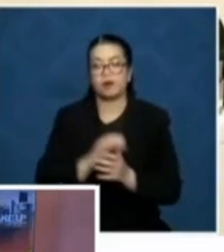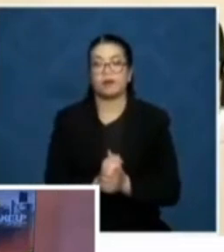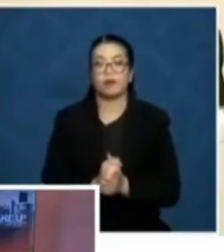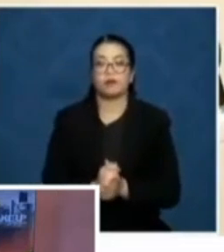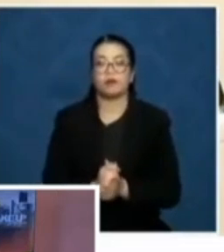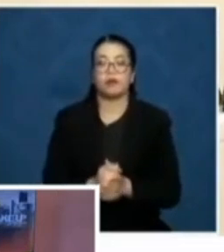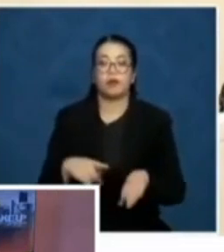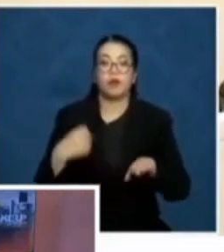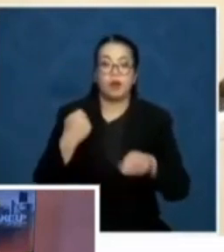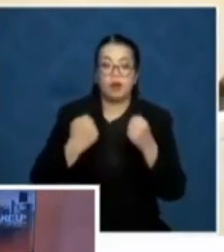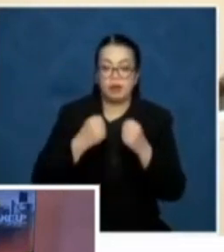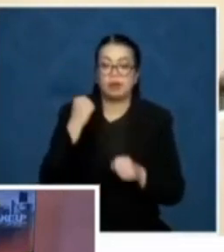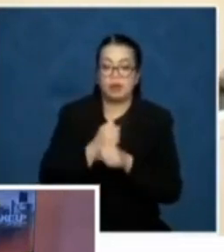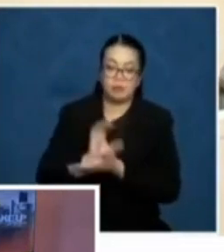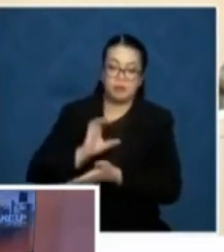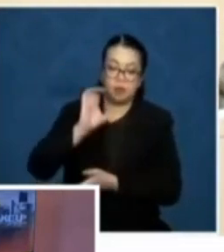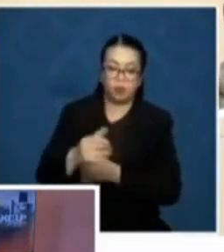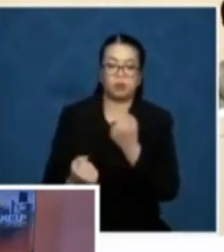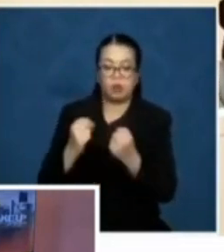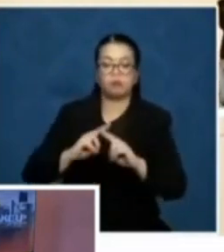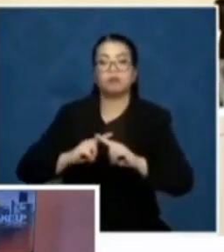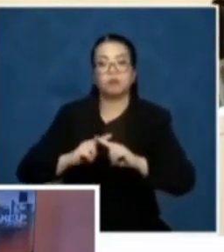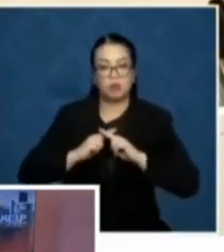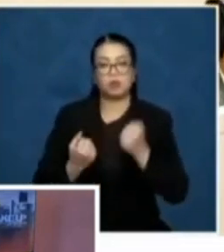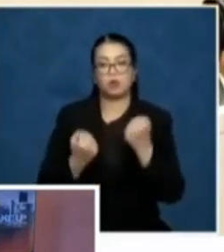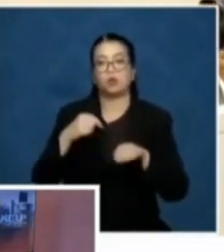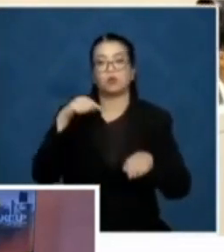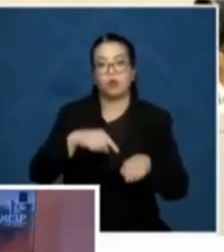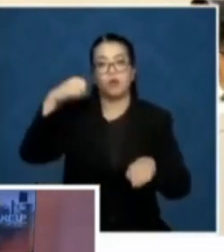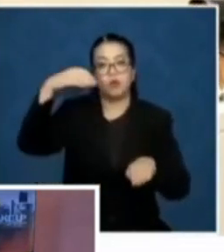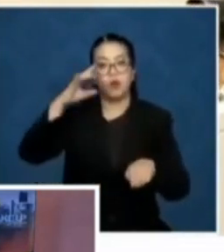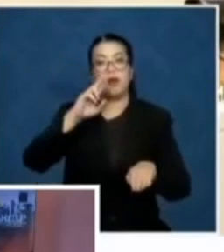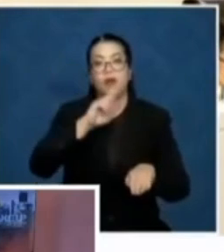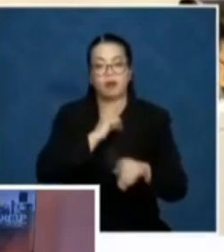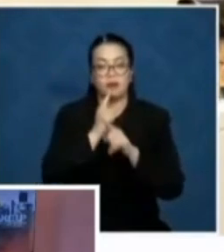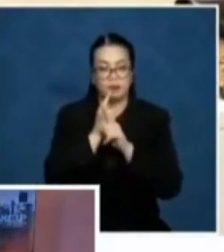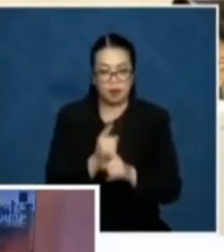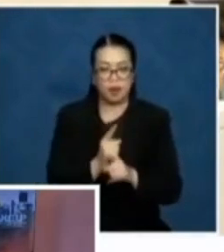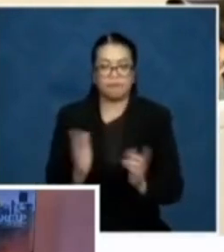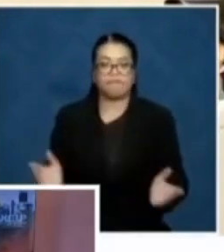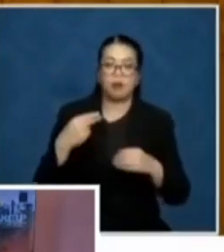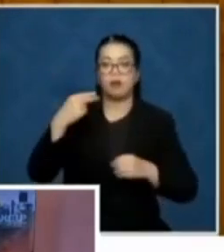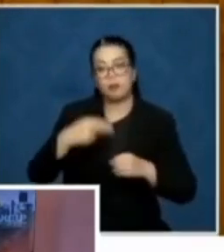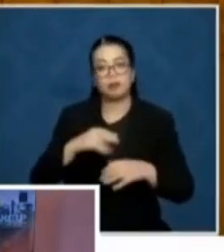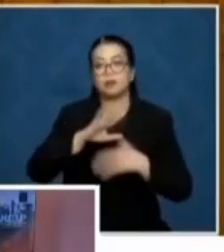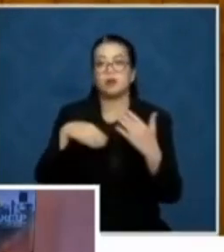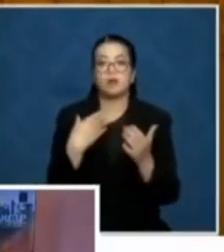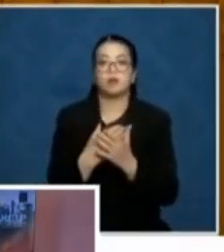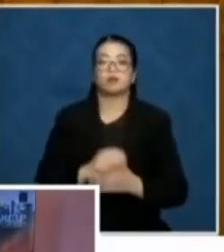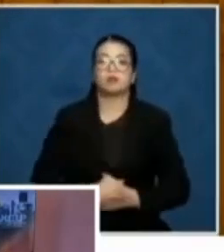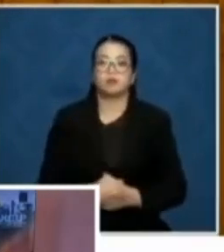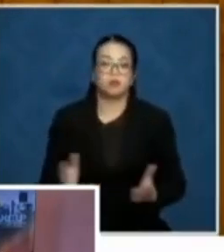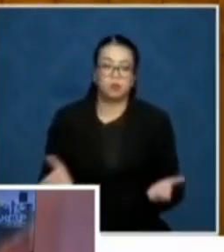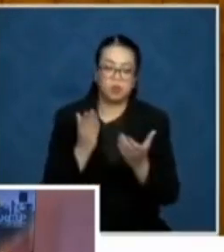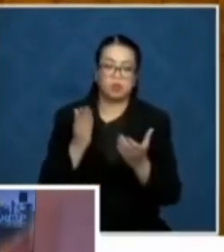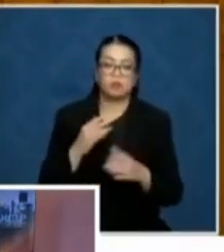กับว่ารัฐบาลนี้เป็นรัฐบาลเพื่อไทยหรือเป็นรัฐบาลก้าวไกลหรือเป็นหน้าประยุทธ์หรือเป็นหน้าเศรษฐาประเด็นคือโครงสร้างมันทำให้ทุกคนเป็นประยุทธ